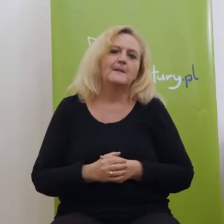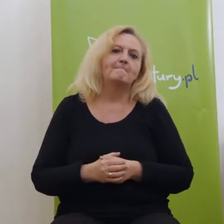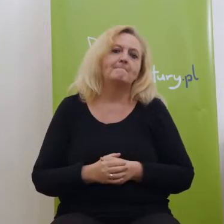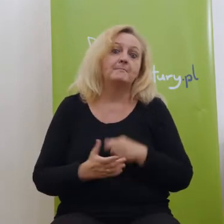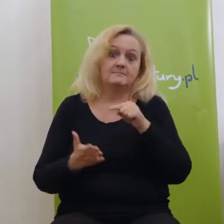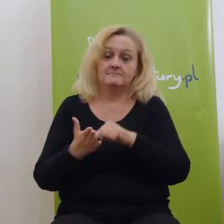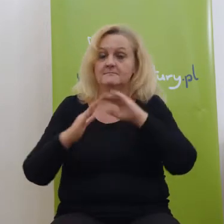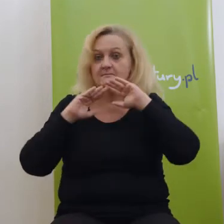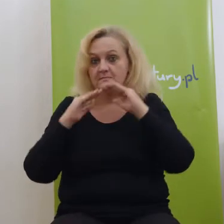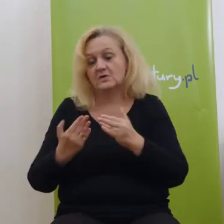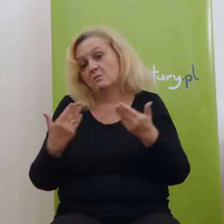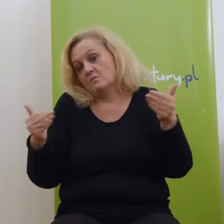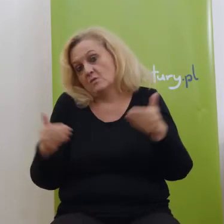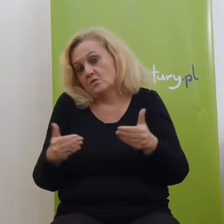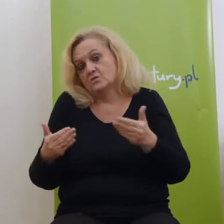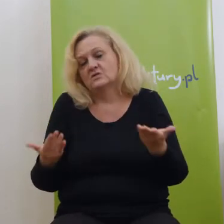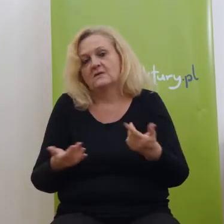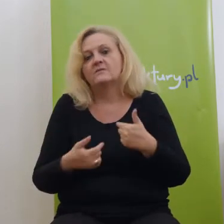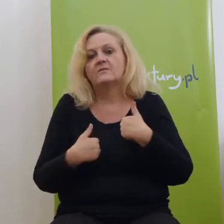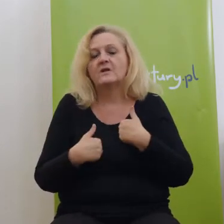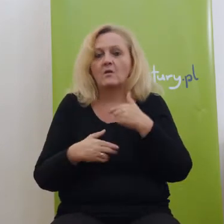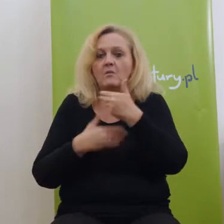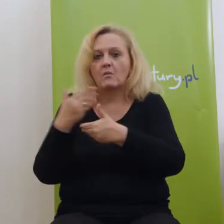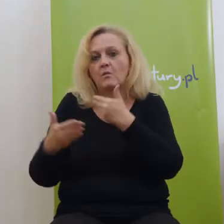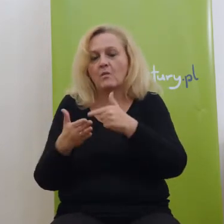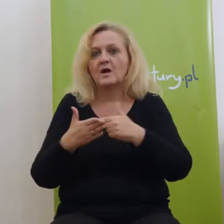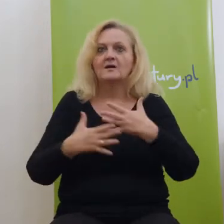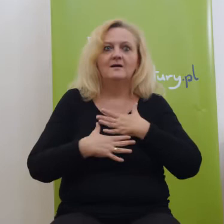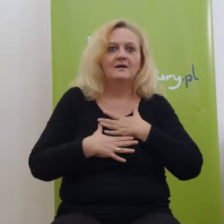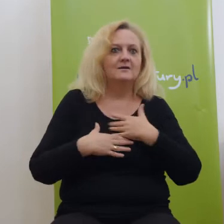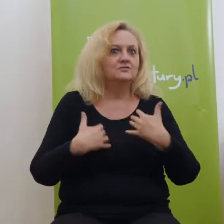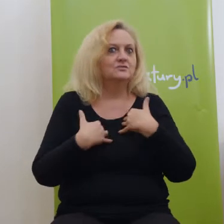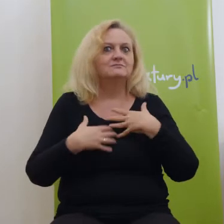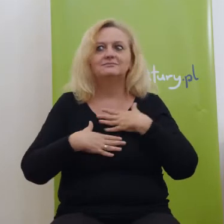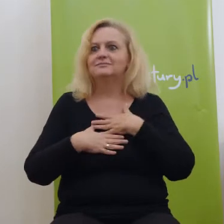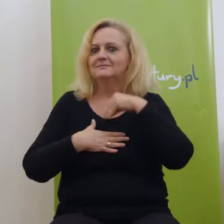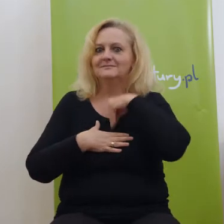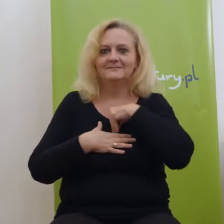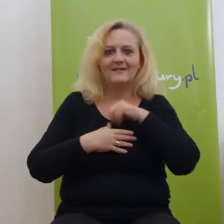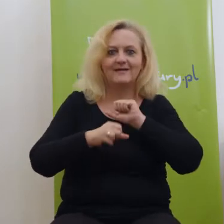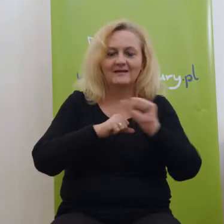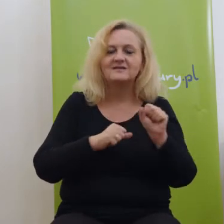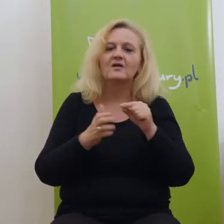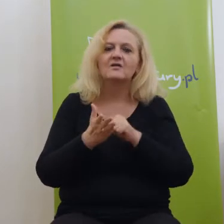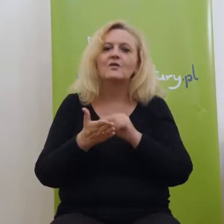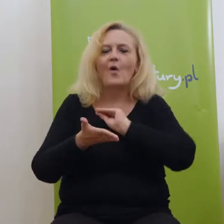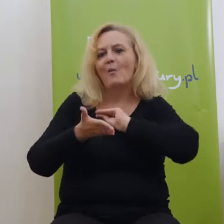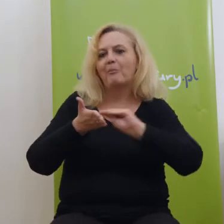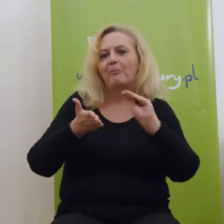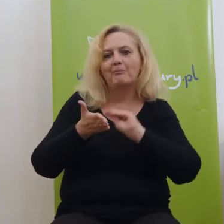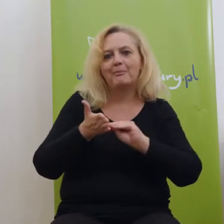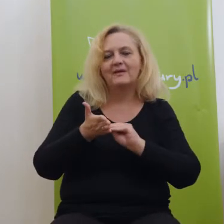I dzięki temu być może, że ja ten proces w ten sposób przeżywam, to samo